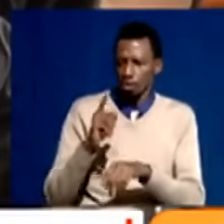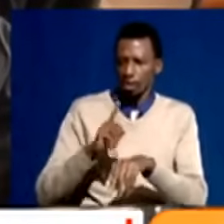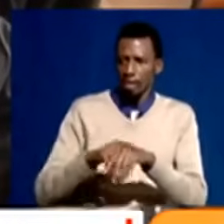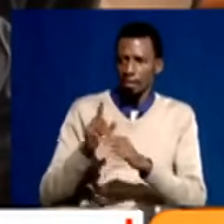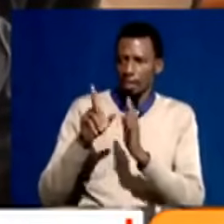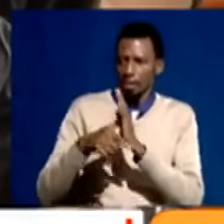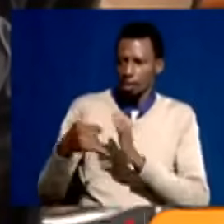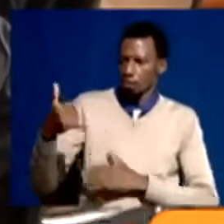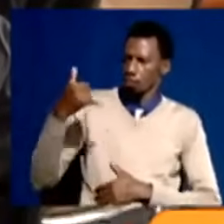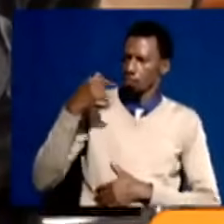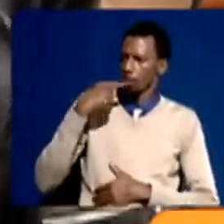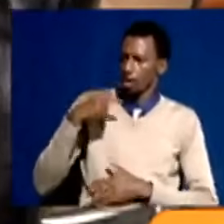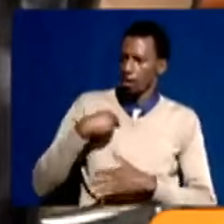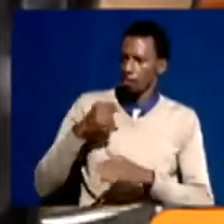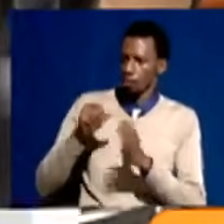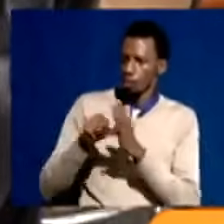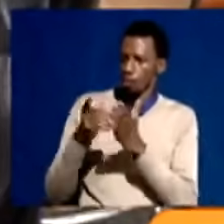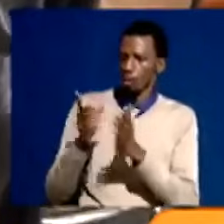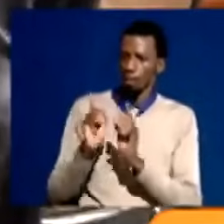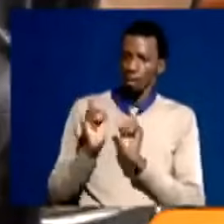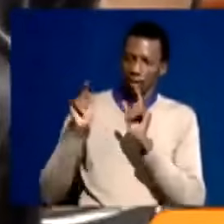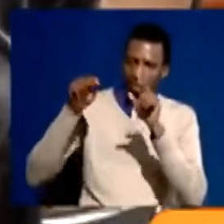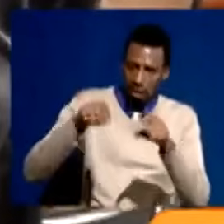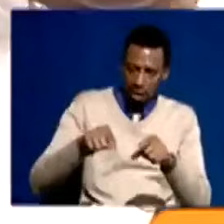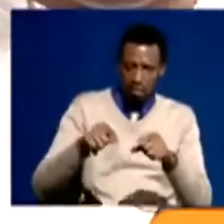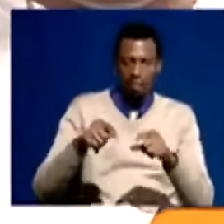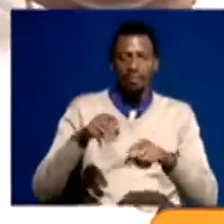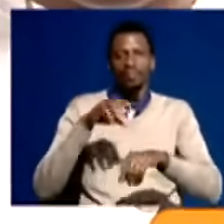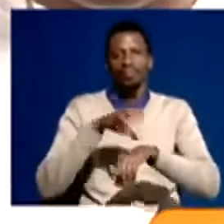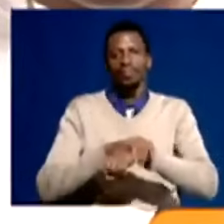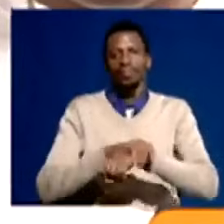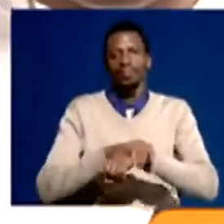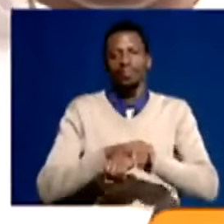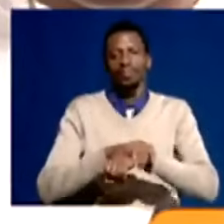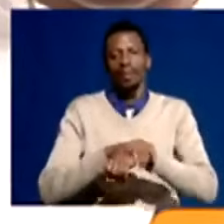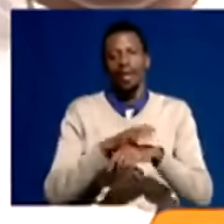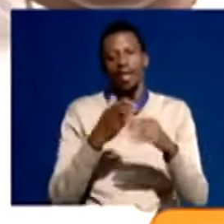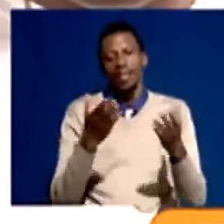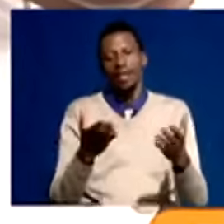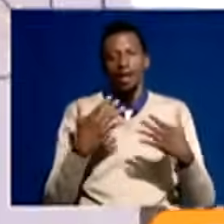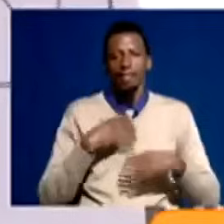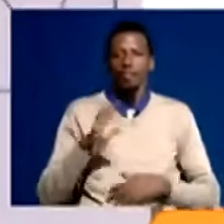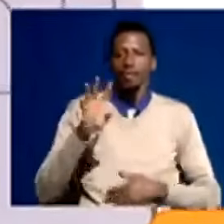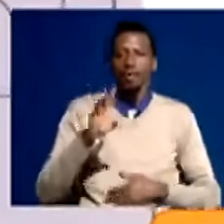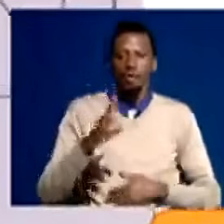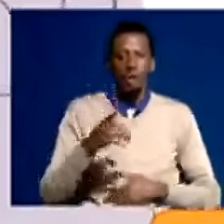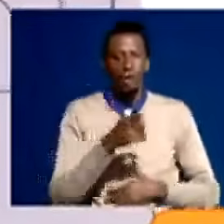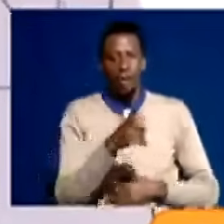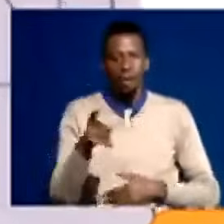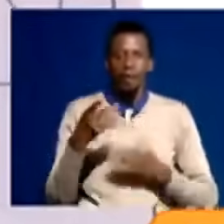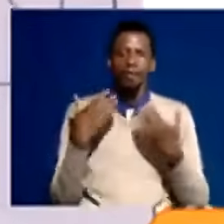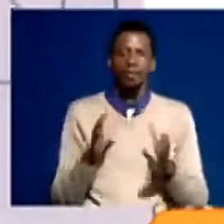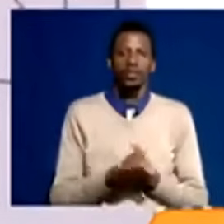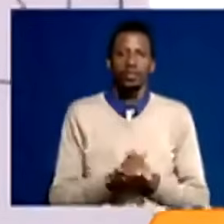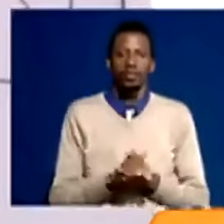hapa Vegas. Ndio venye nilikuja nikapata already 4 people have been shot. Waziri wa usalama wa